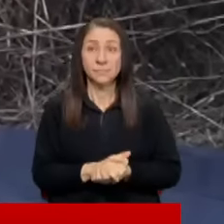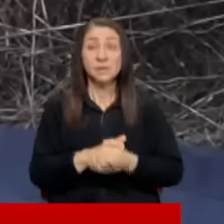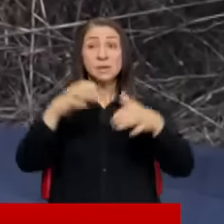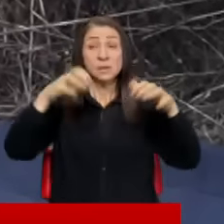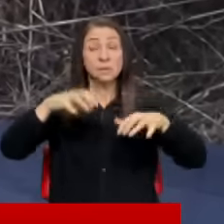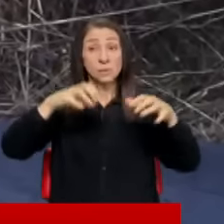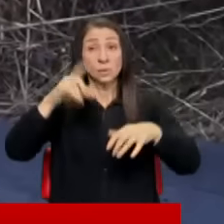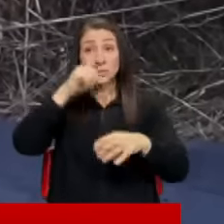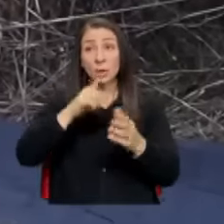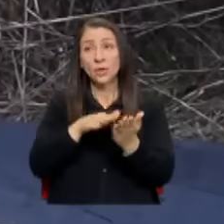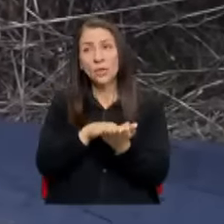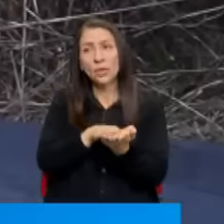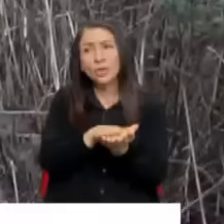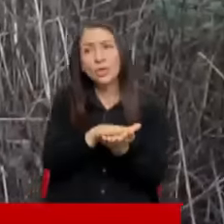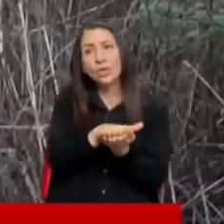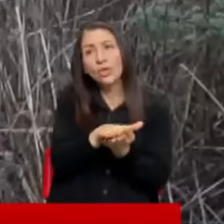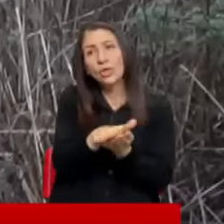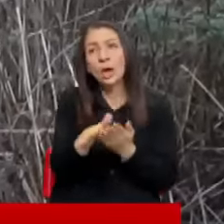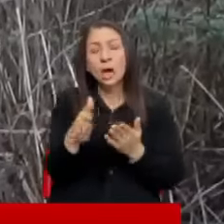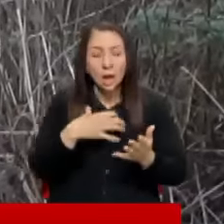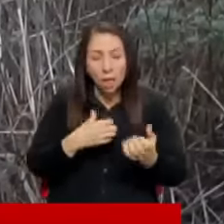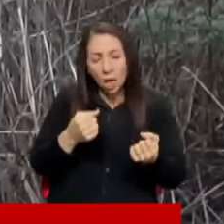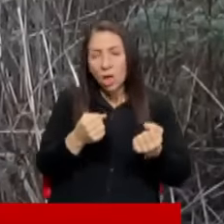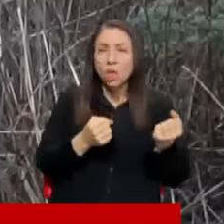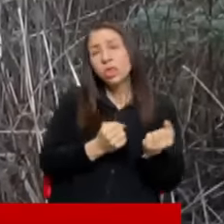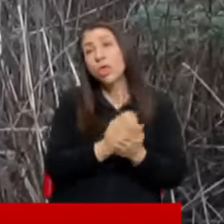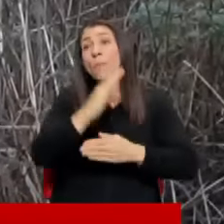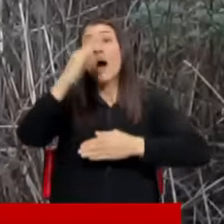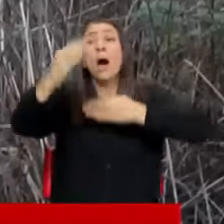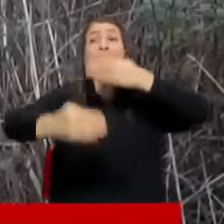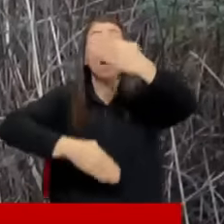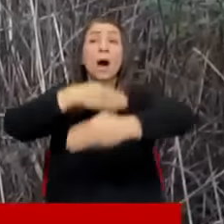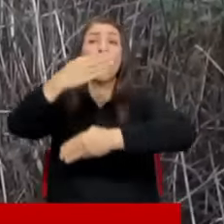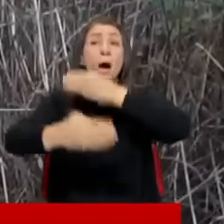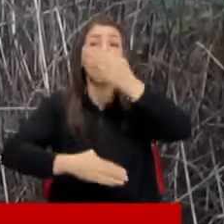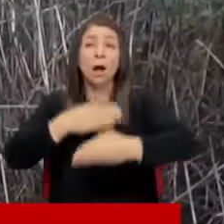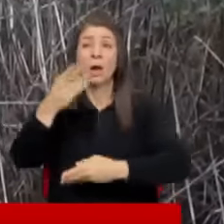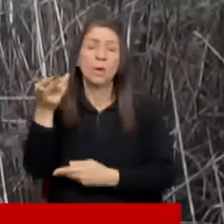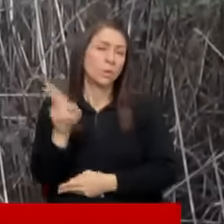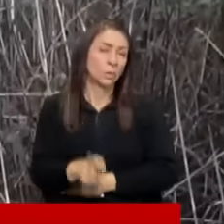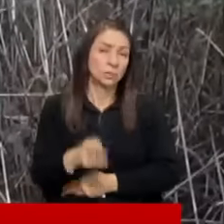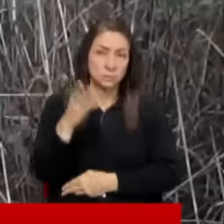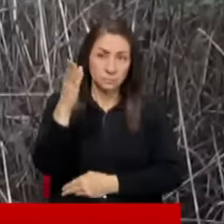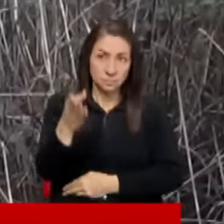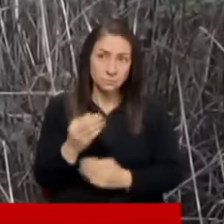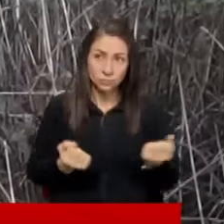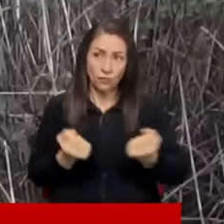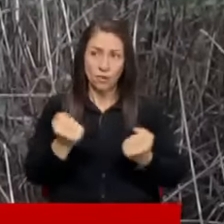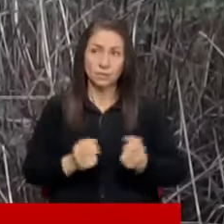Yağış yüzünden kayganlaşan yolda kontrolden çıktı. Takla atan aracın sürücüsü yaşamını yitirdi.